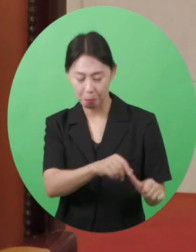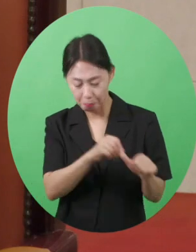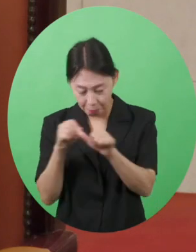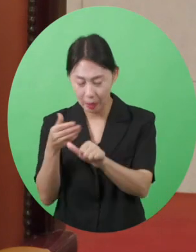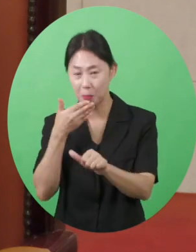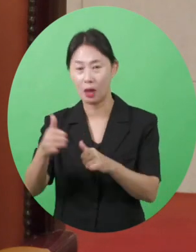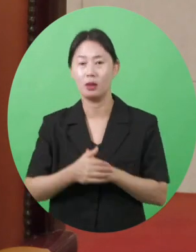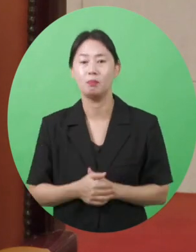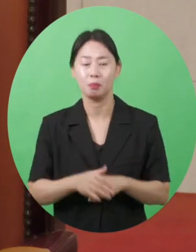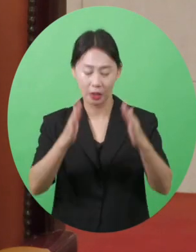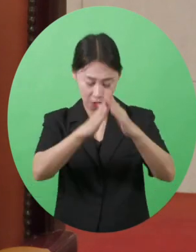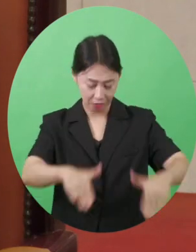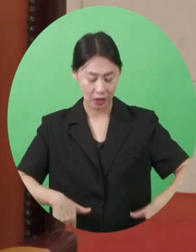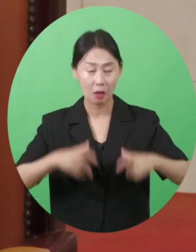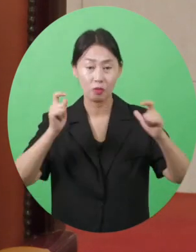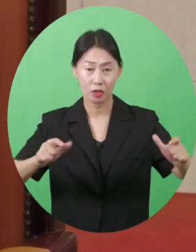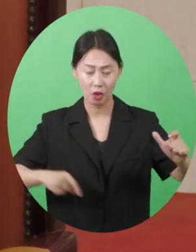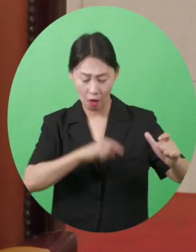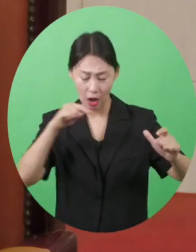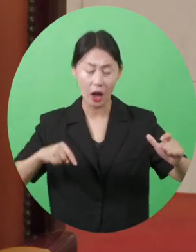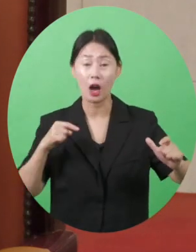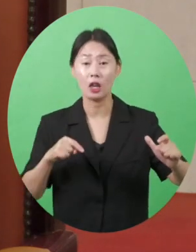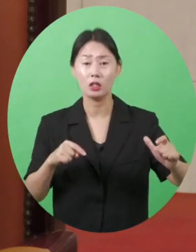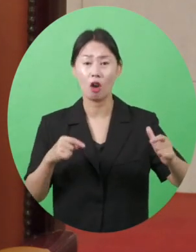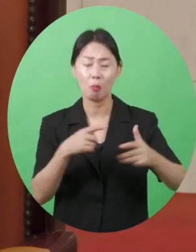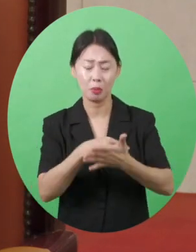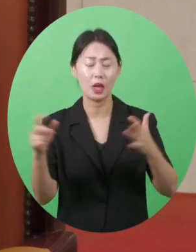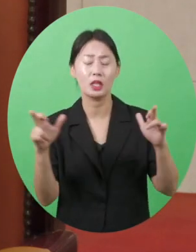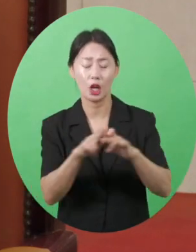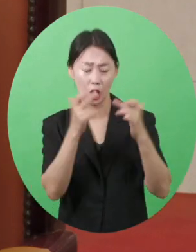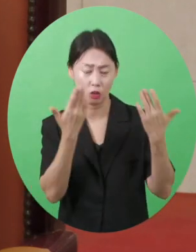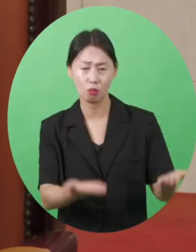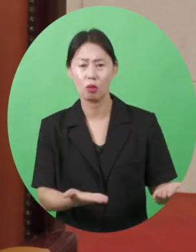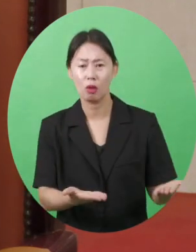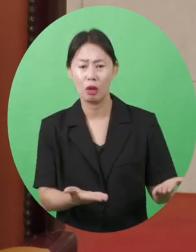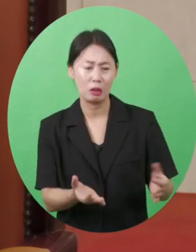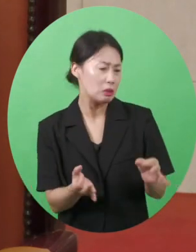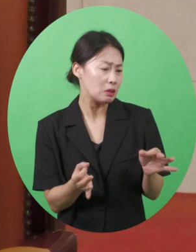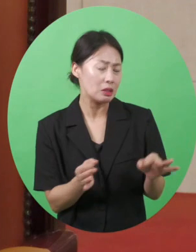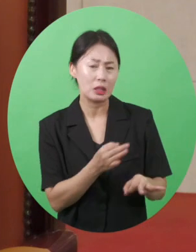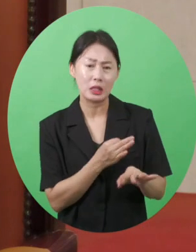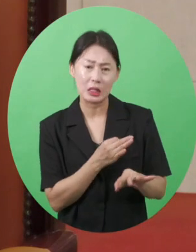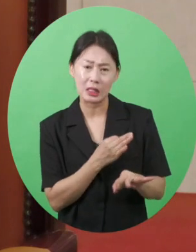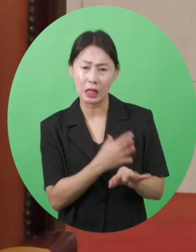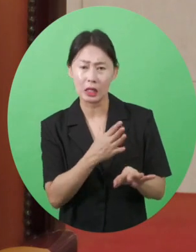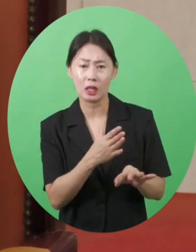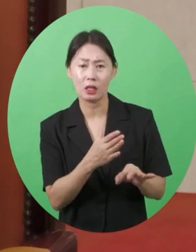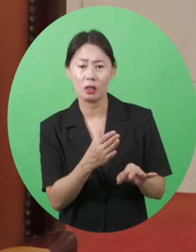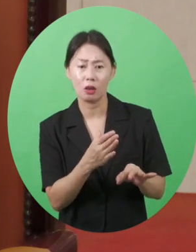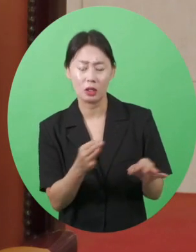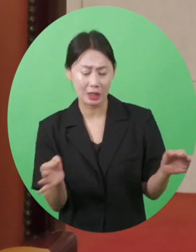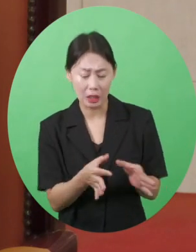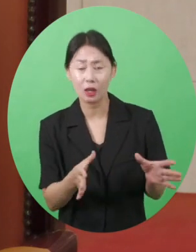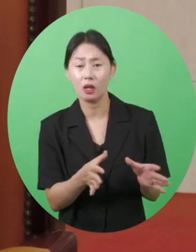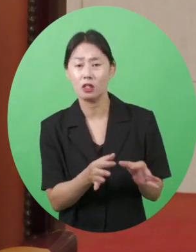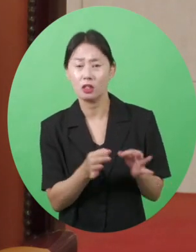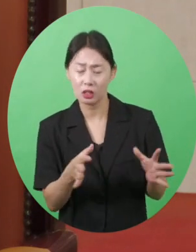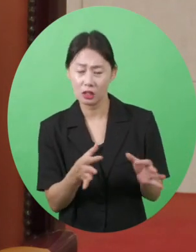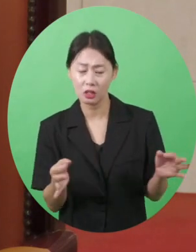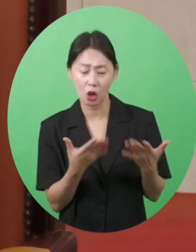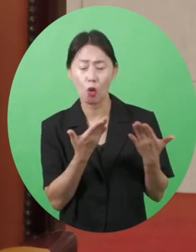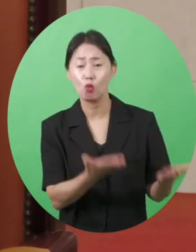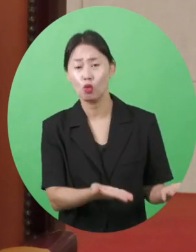듭니다. 그리고 전남의 그 피해장애 쉼터에 대해서는 그동안 이제 단기보호 시설의 공간을 함께 이